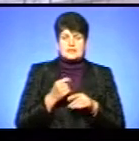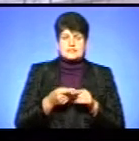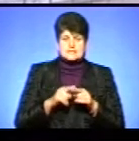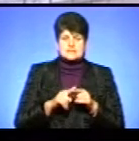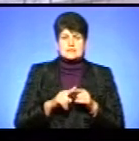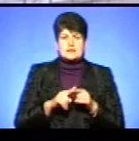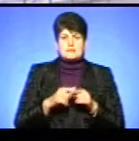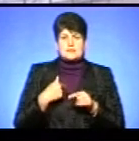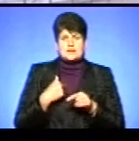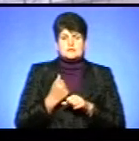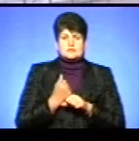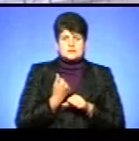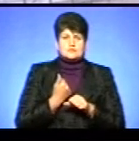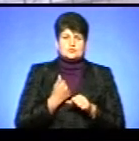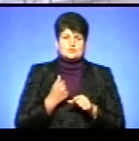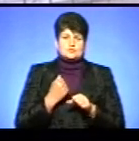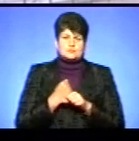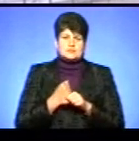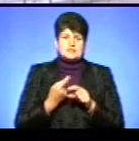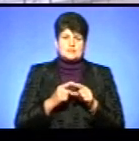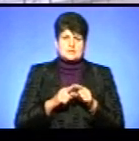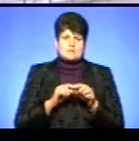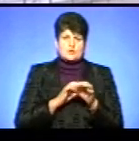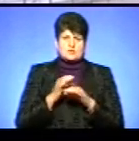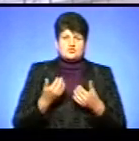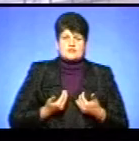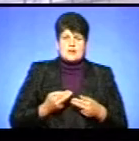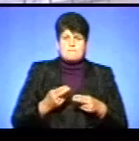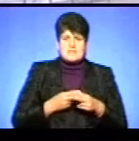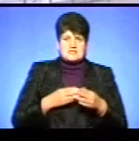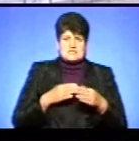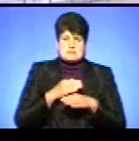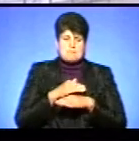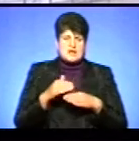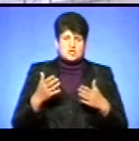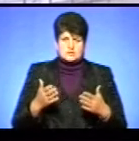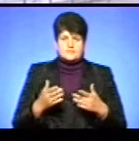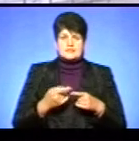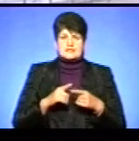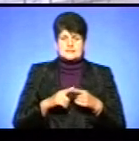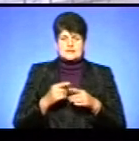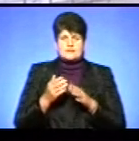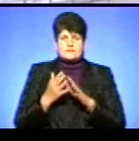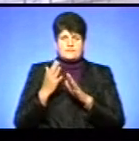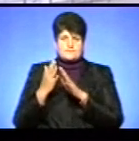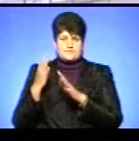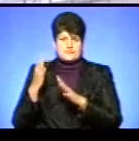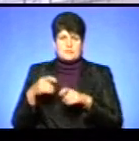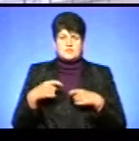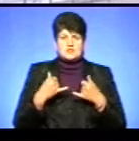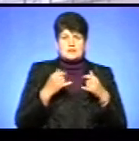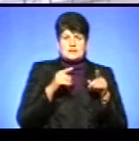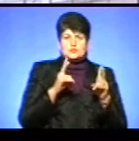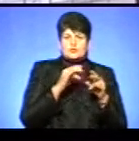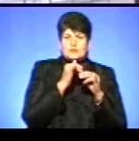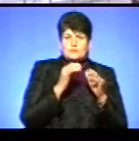до створення проекту «Життя без меж». Цей проект він розрахований на декілька хвиль. Перша хвиля «Біжи заради тих, хто не